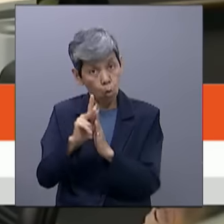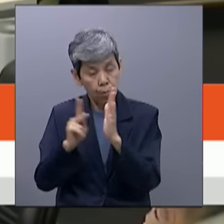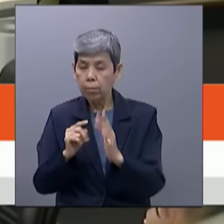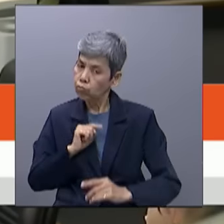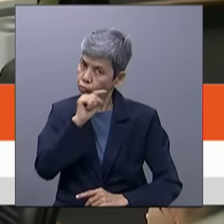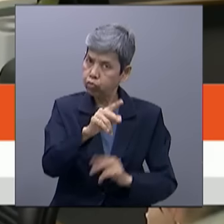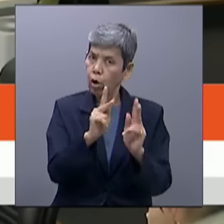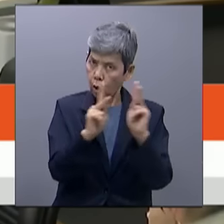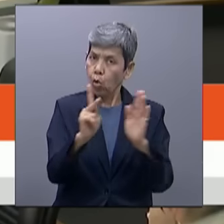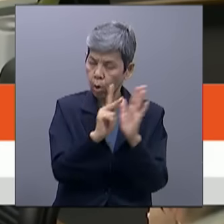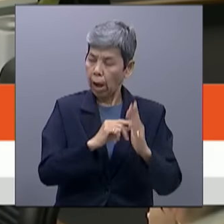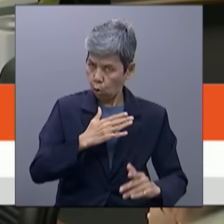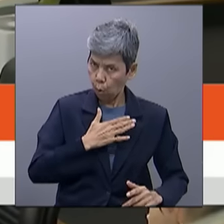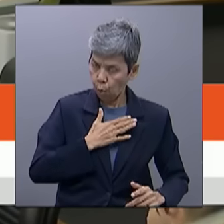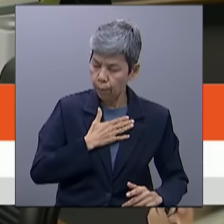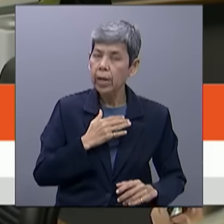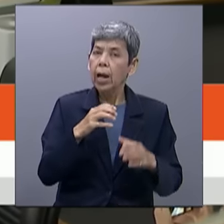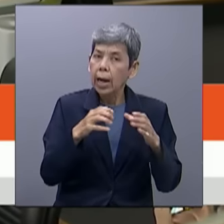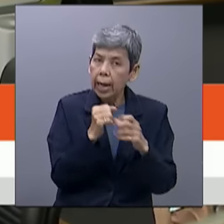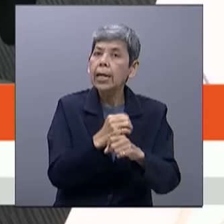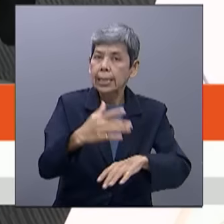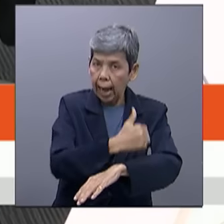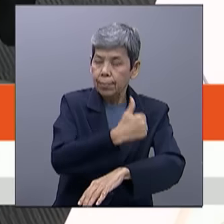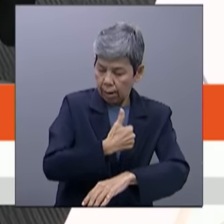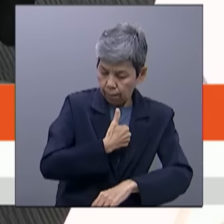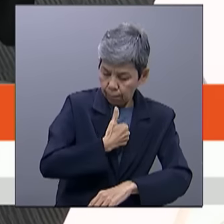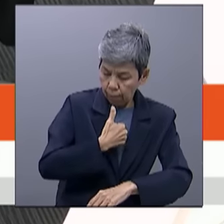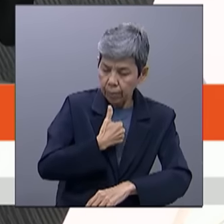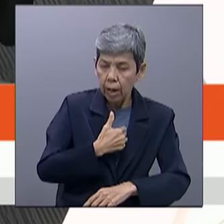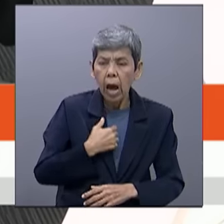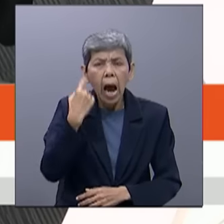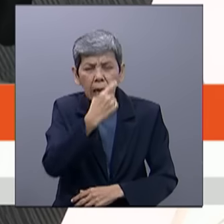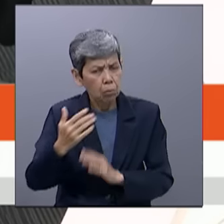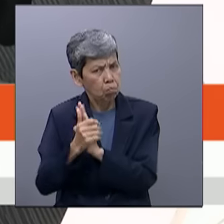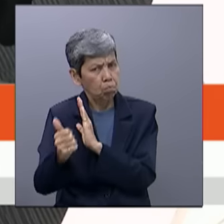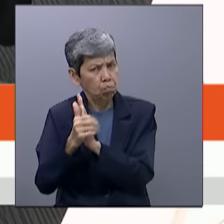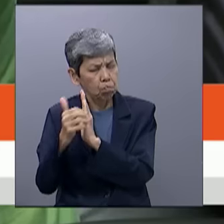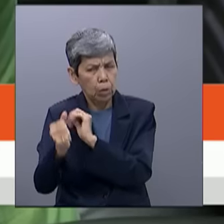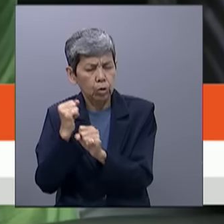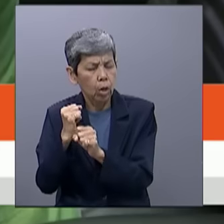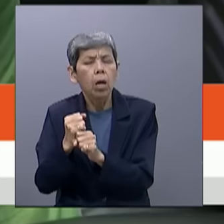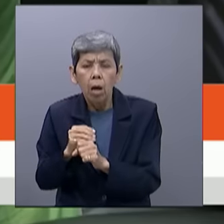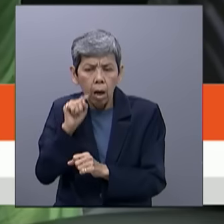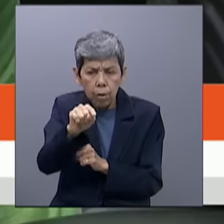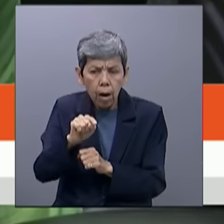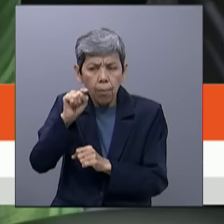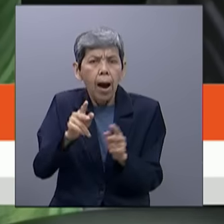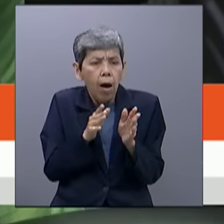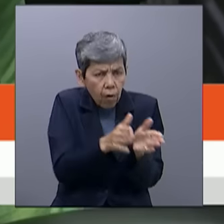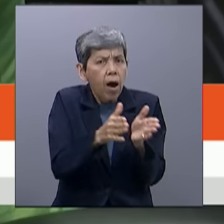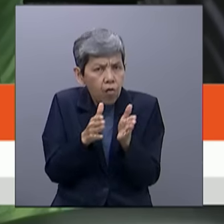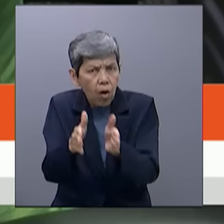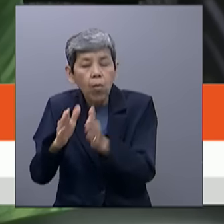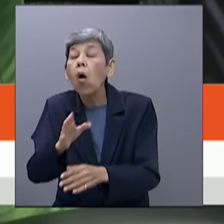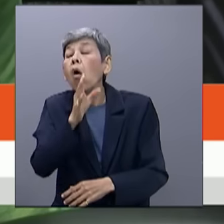จะอยู่คณะกฎหมายหรืออยู่คณะการเมืองนะฮะหรือใครมีความเชี่ยวชาญด้านไหนก็จะอยู่คณะนั้นสม